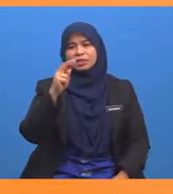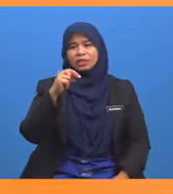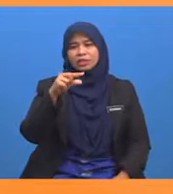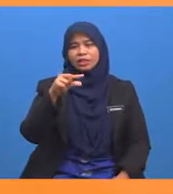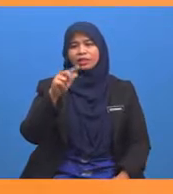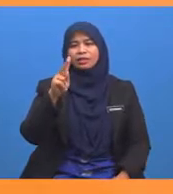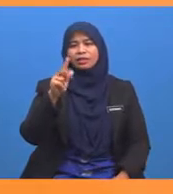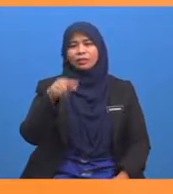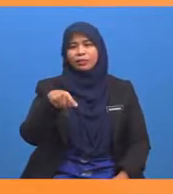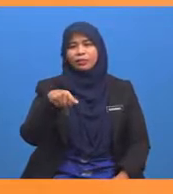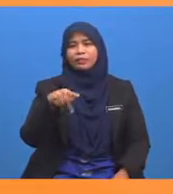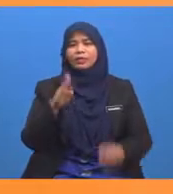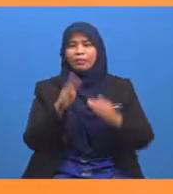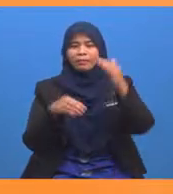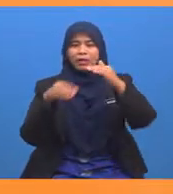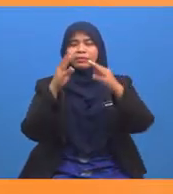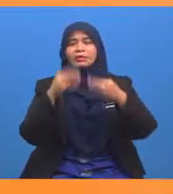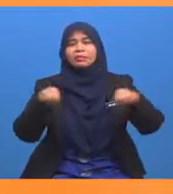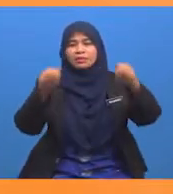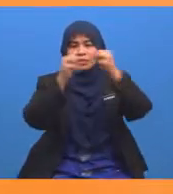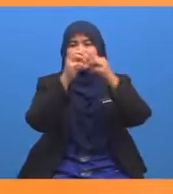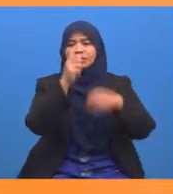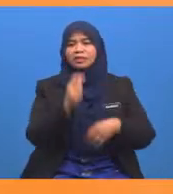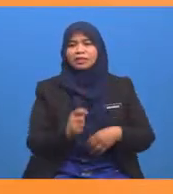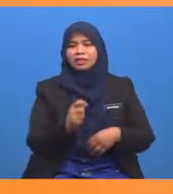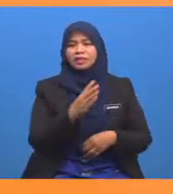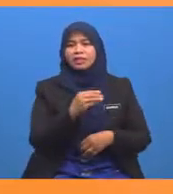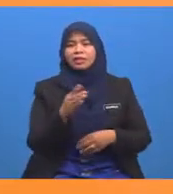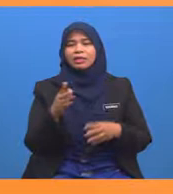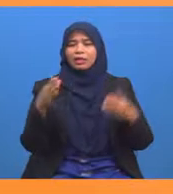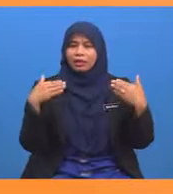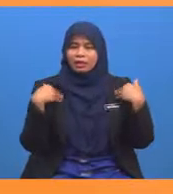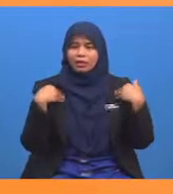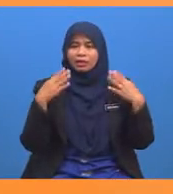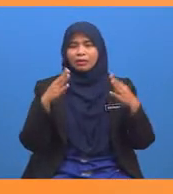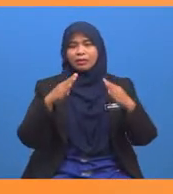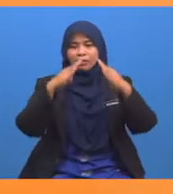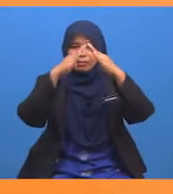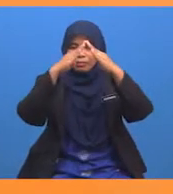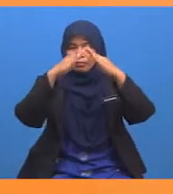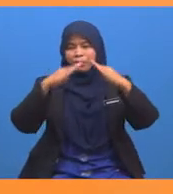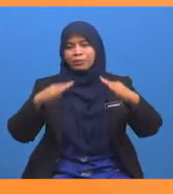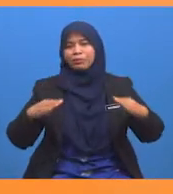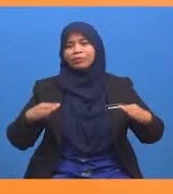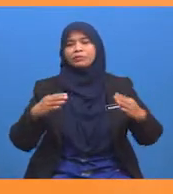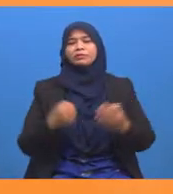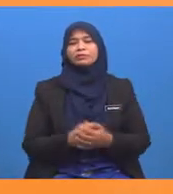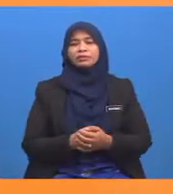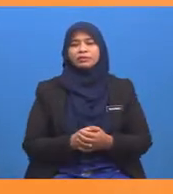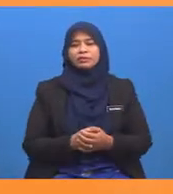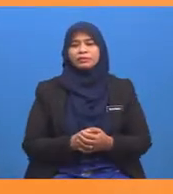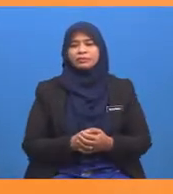Masjid Tenggara dan mempunyai bumbung. Mari kita lihat jawapan dan